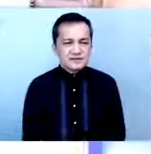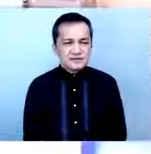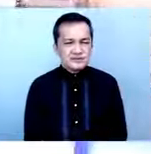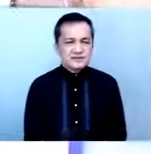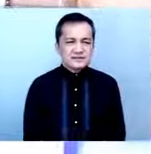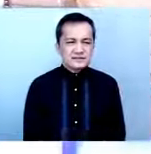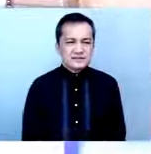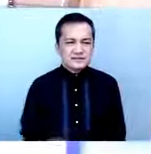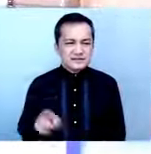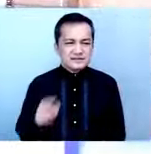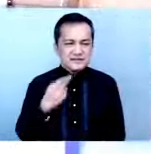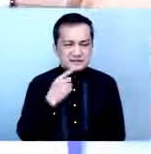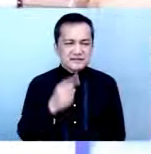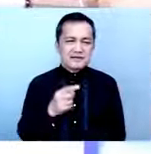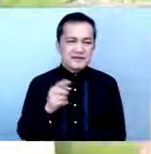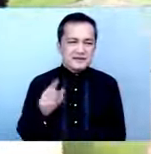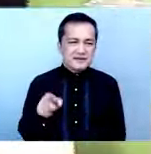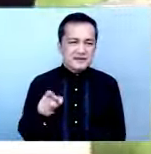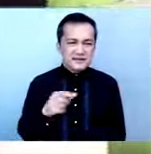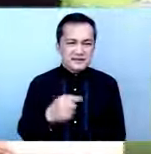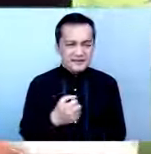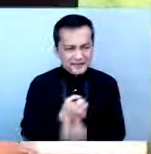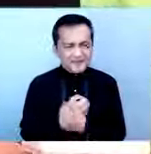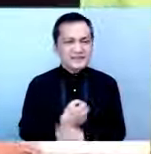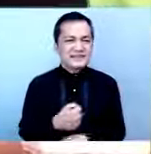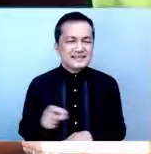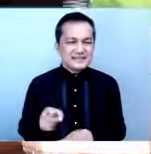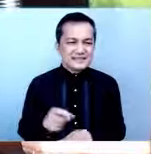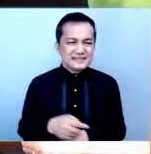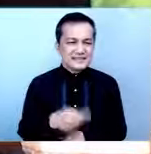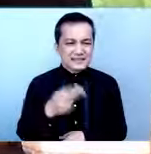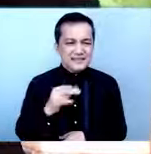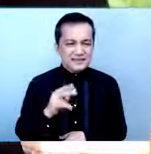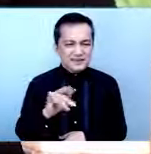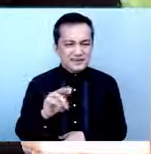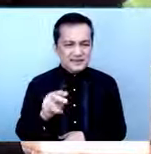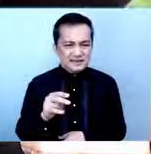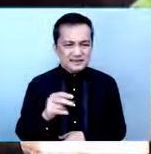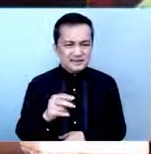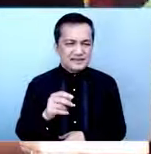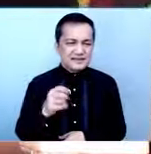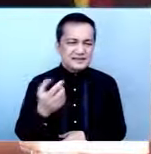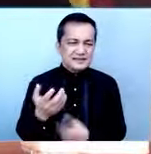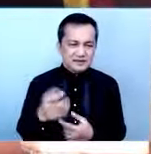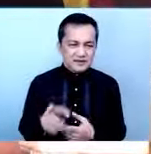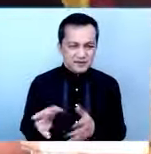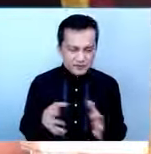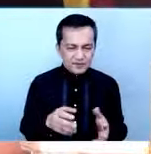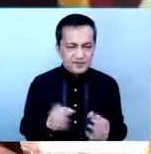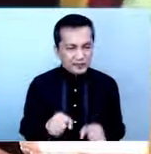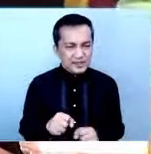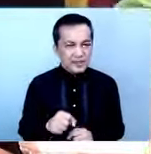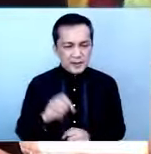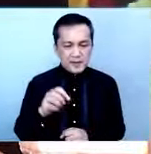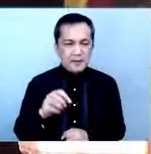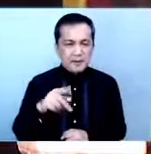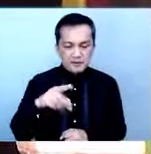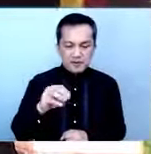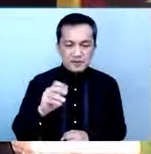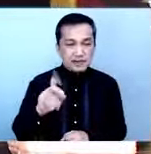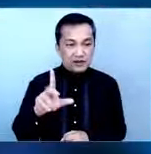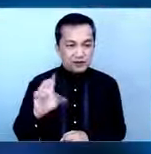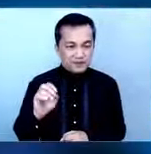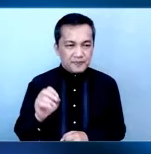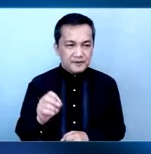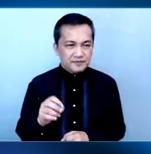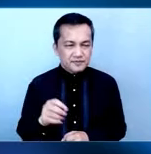o. I love it. Nagay ako din. So, ginagawa ko yung suha, di ba? So, ngayon, pwede pa na lahat. Kasi po, si Mami Chiki dito, may dala